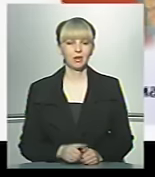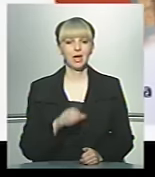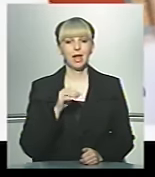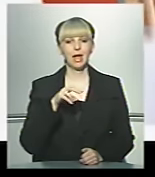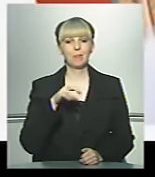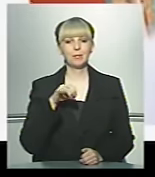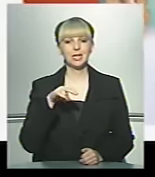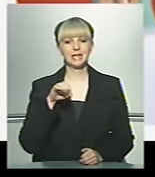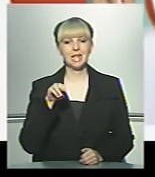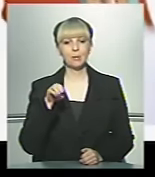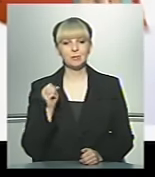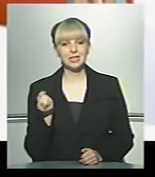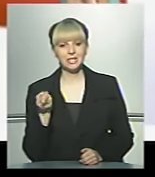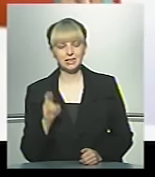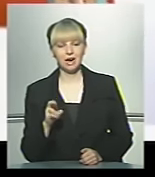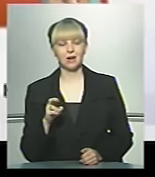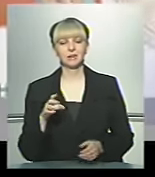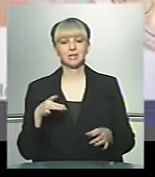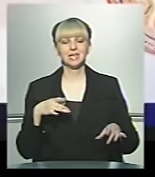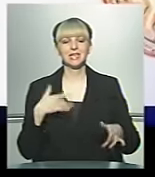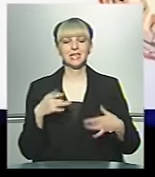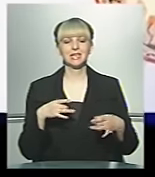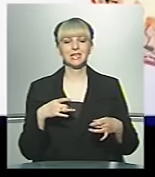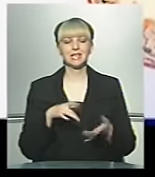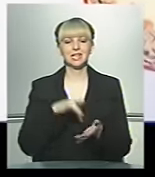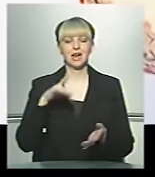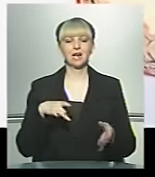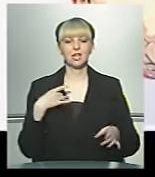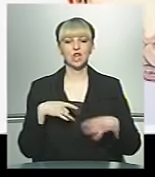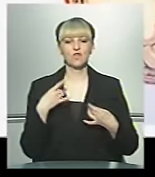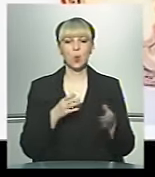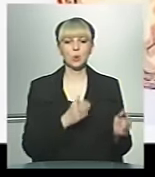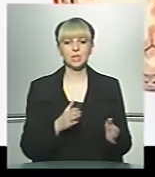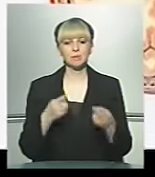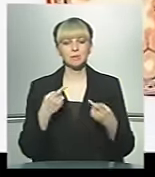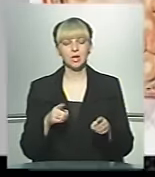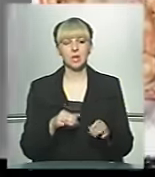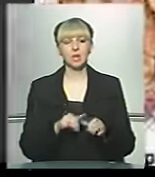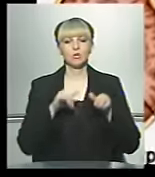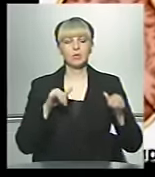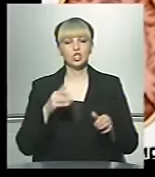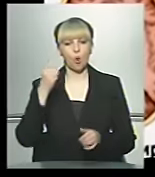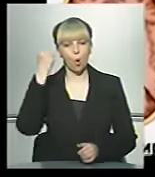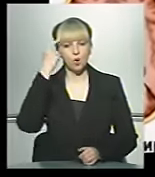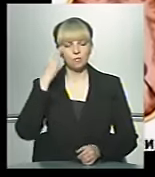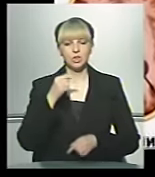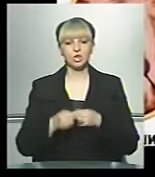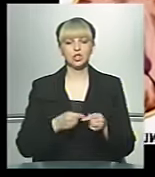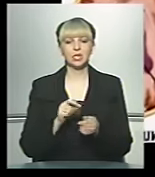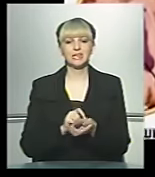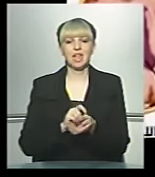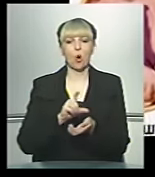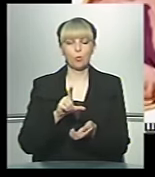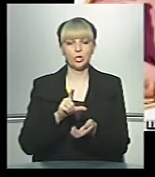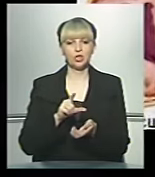Епілепсія, гіпоксичне ішемічне ураження центральної нервової системи, гідроцефалія, іншими словами, збільшення головного мозку через накопичення рідини